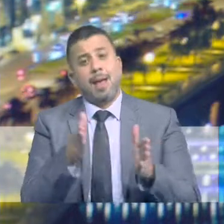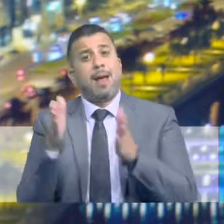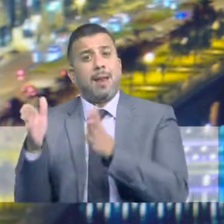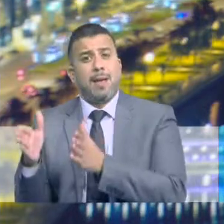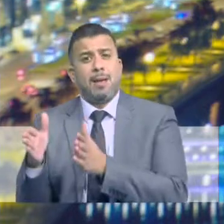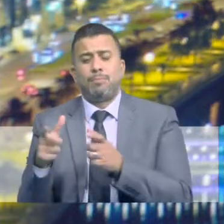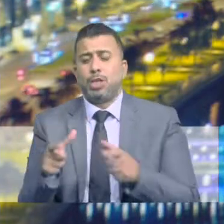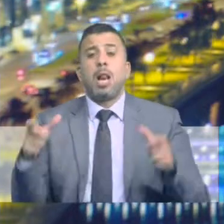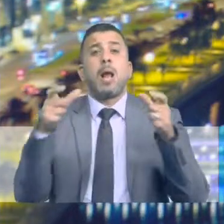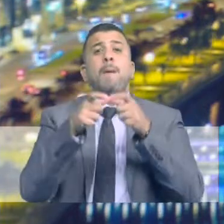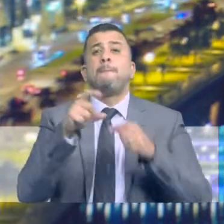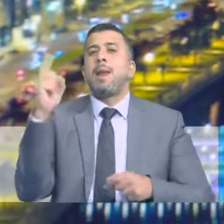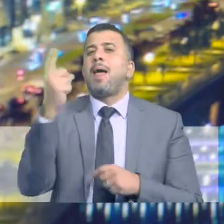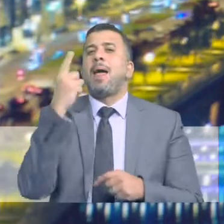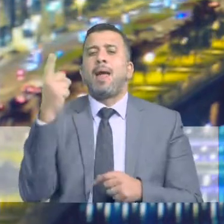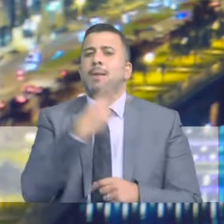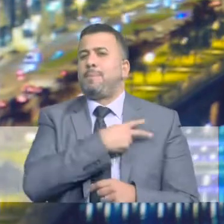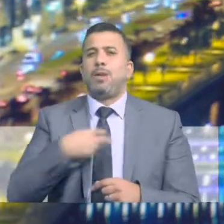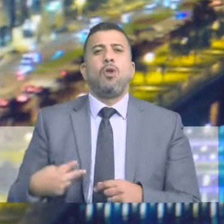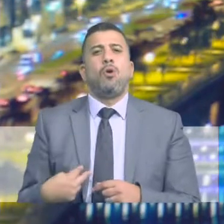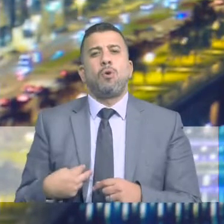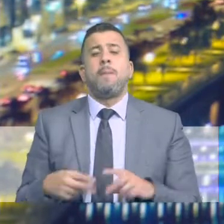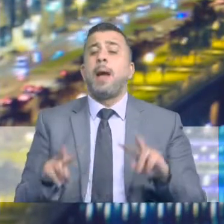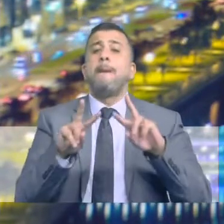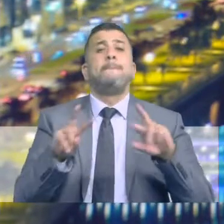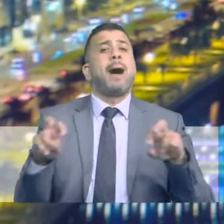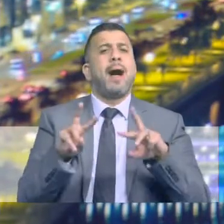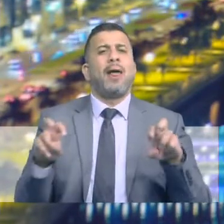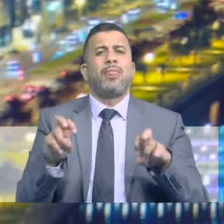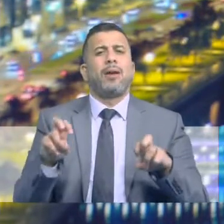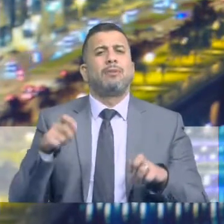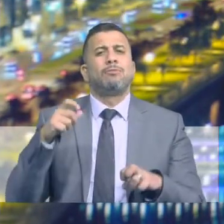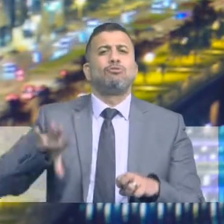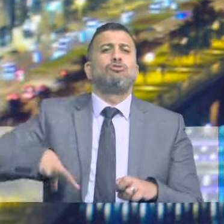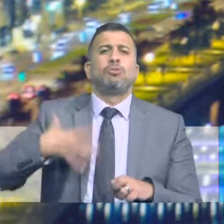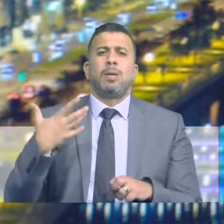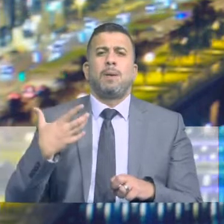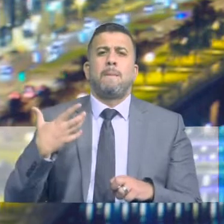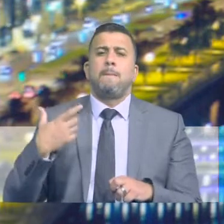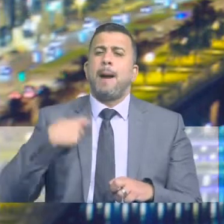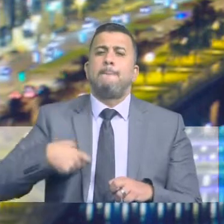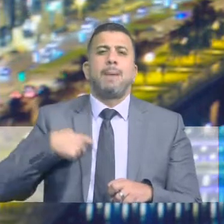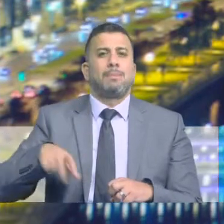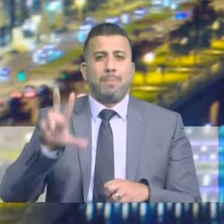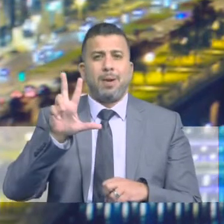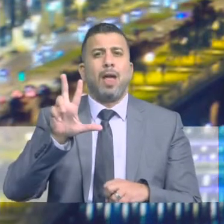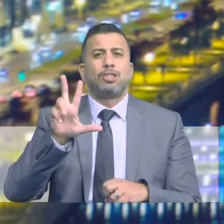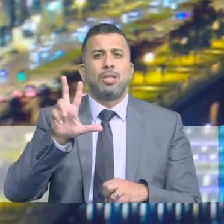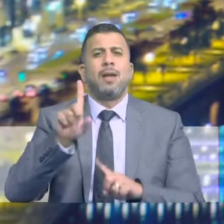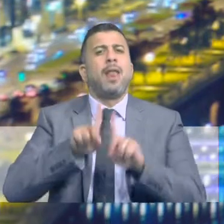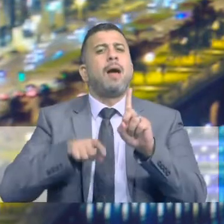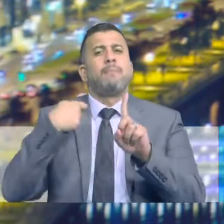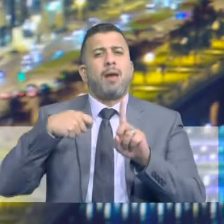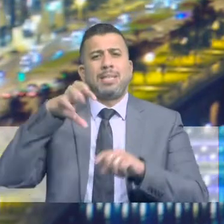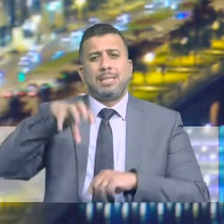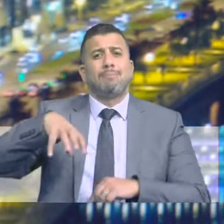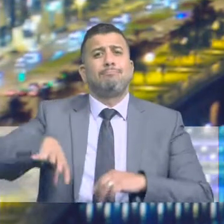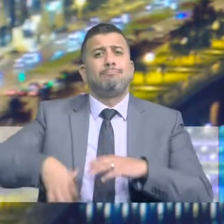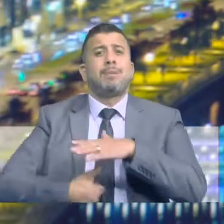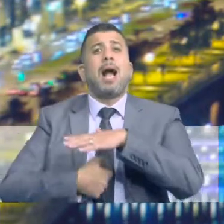ايضا وعلى هامش القمه العالميه للحكومات بحث صاحب السمو الشيخ محمد بن راشد ال مكتوم